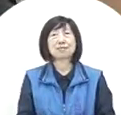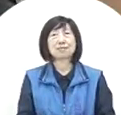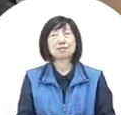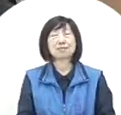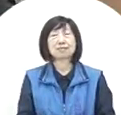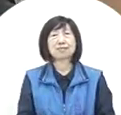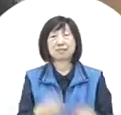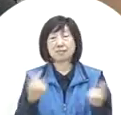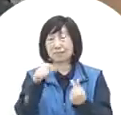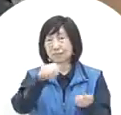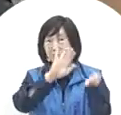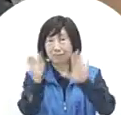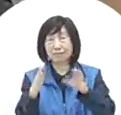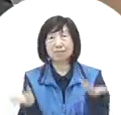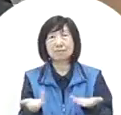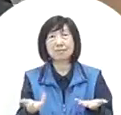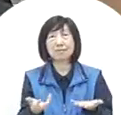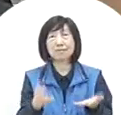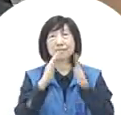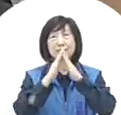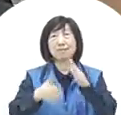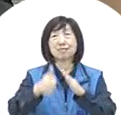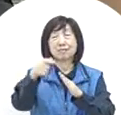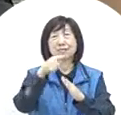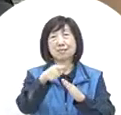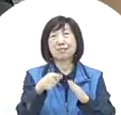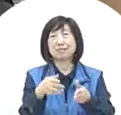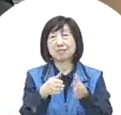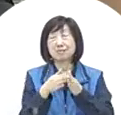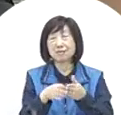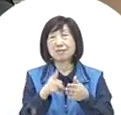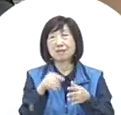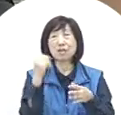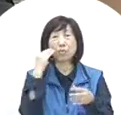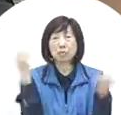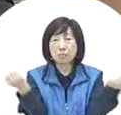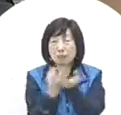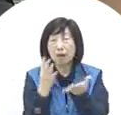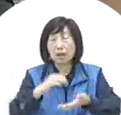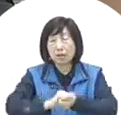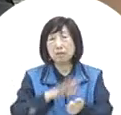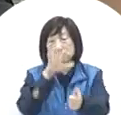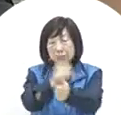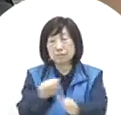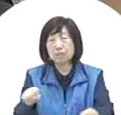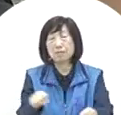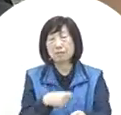类似这种案子，市长你的态度是不是也要有案必破？这种案子，